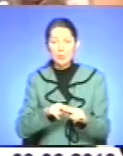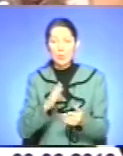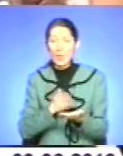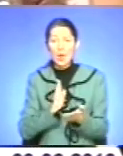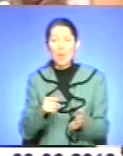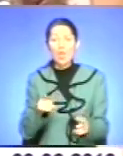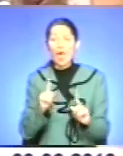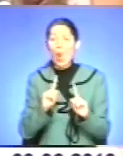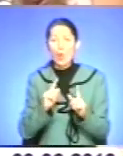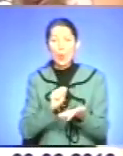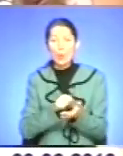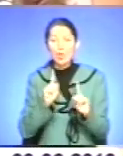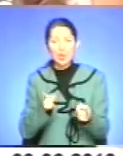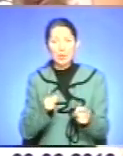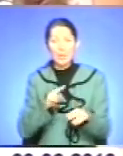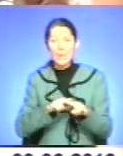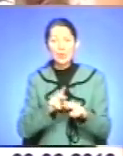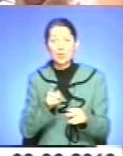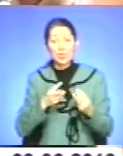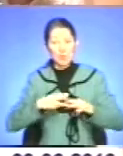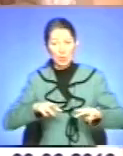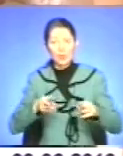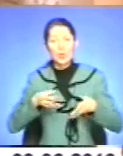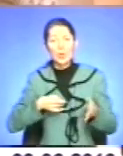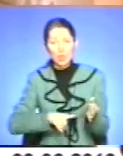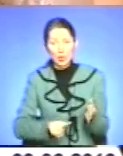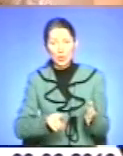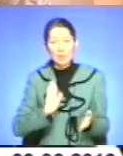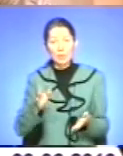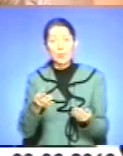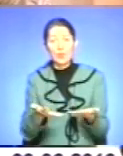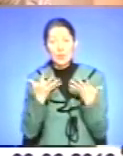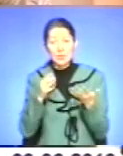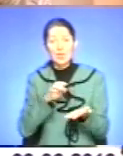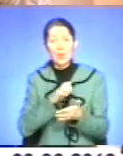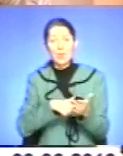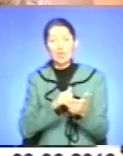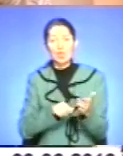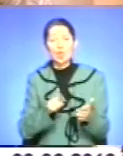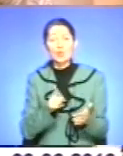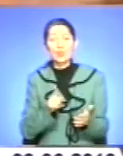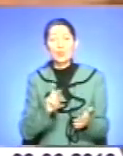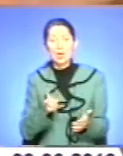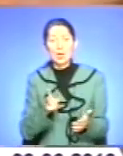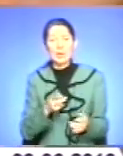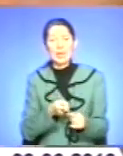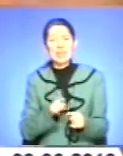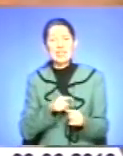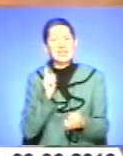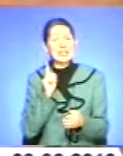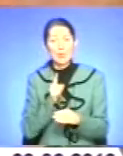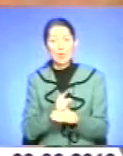чи свідоцтво про народження. Ми будемо з'ясовувати далі причини, чому і як, але це заборонено. Досить